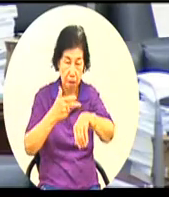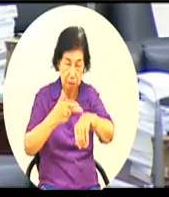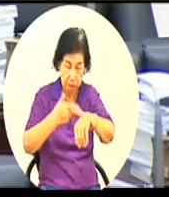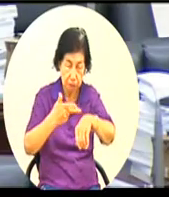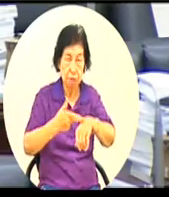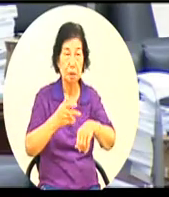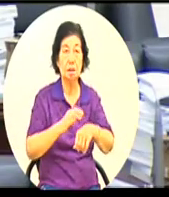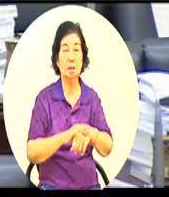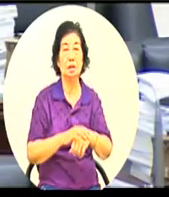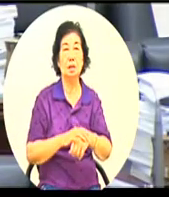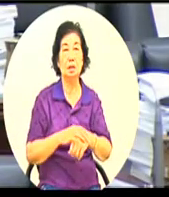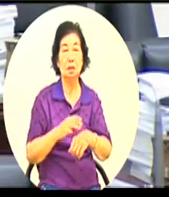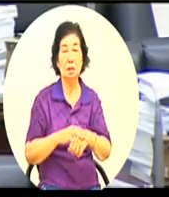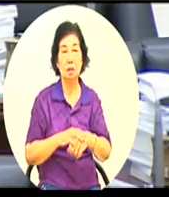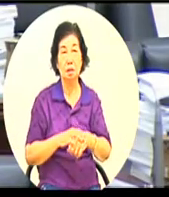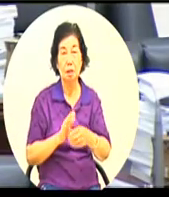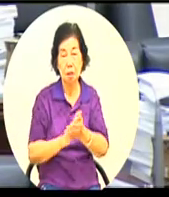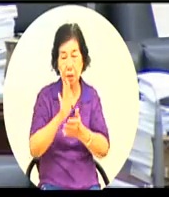规个高雄市。